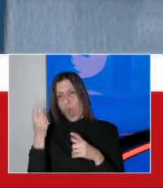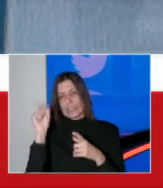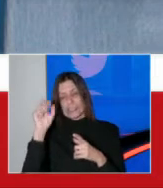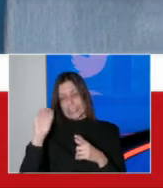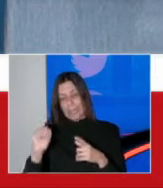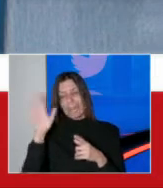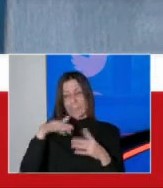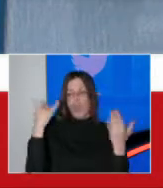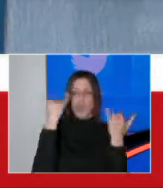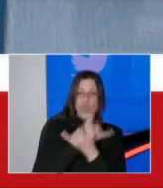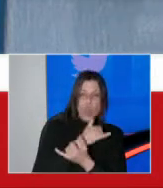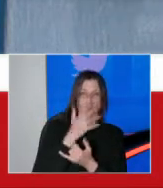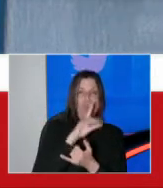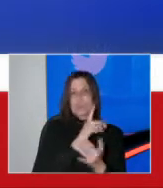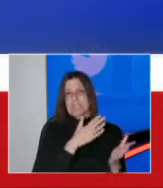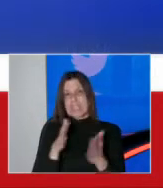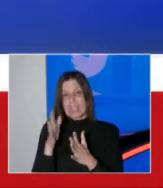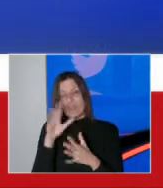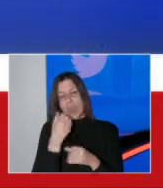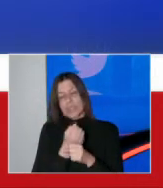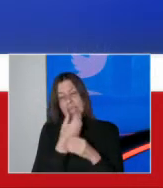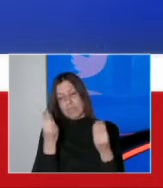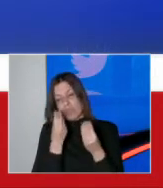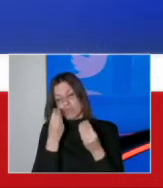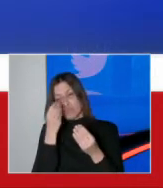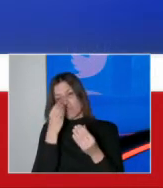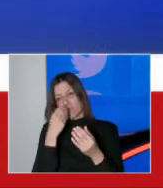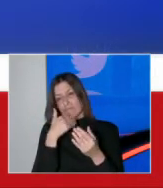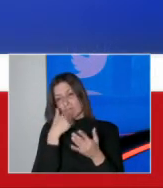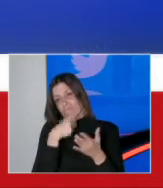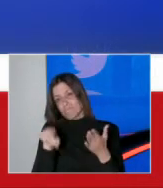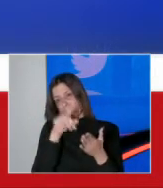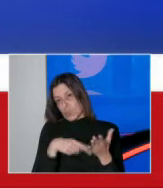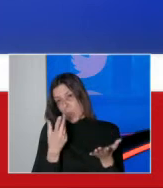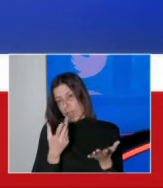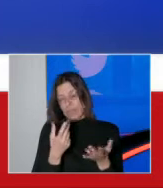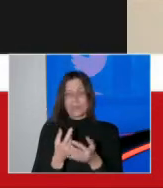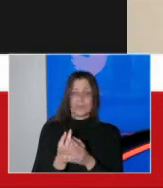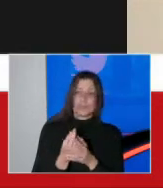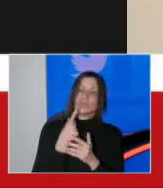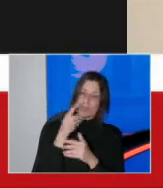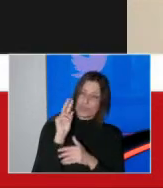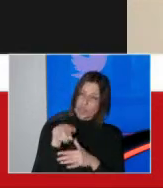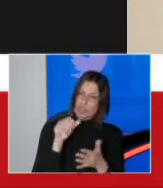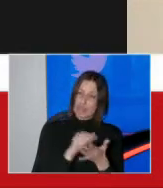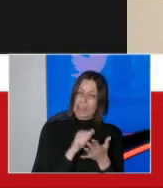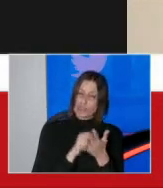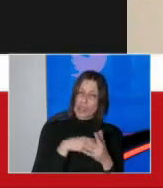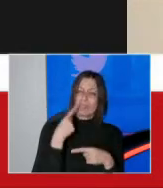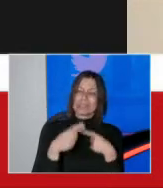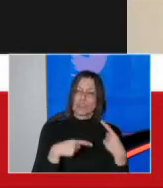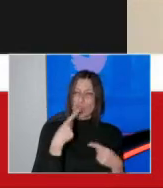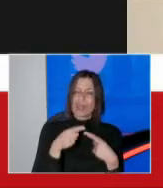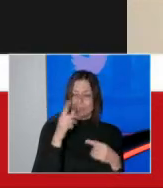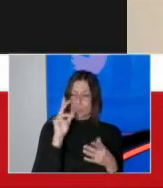לא בסדר, גם אם היא עושה דבר שלטעמנו הוא פסול. אז תראה, יש עיתונות מסורתית, ואתה